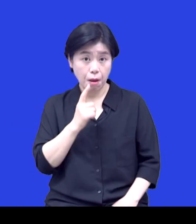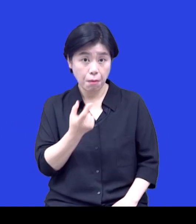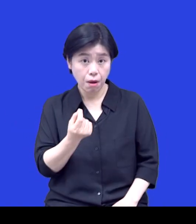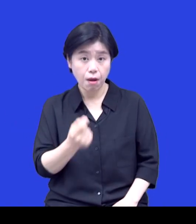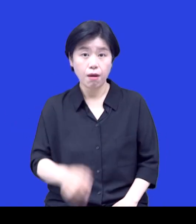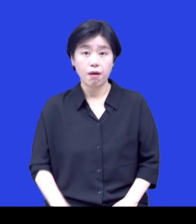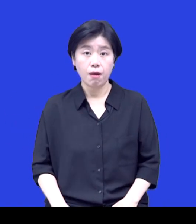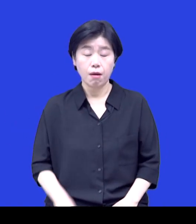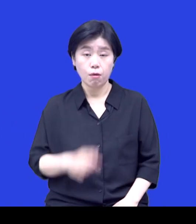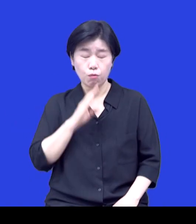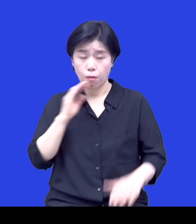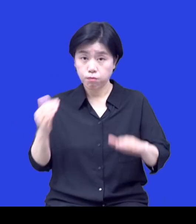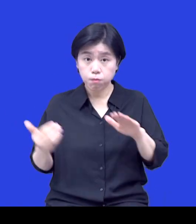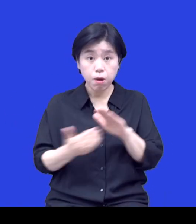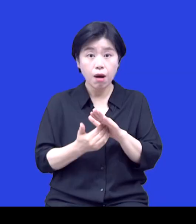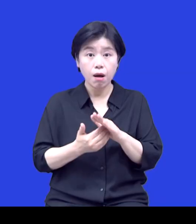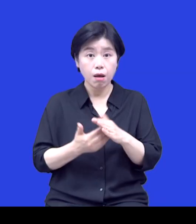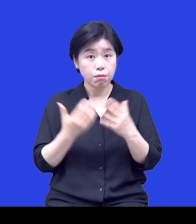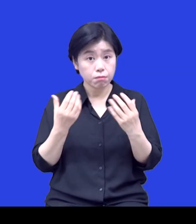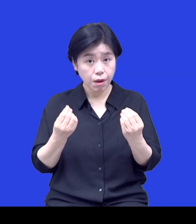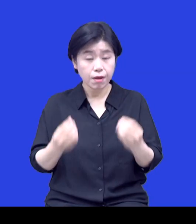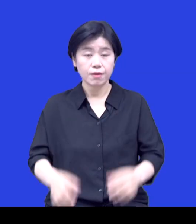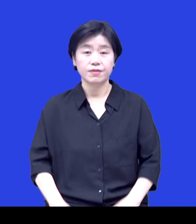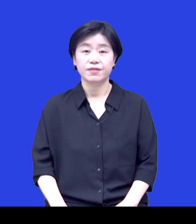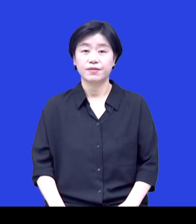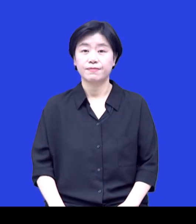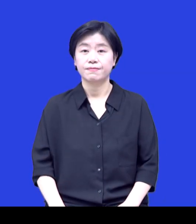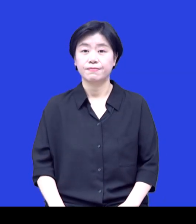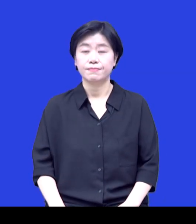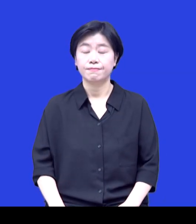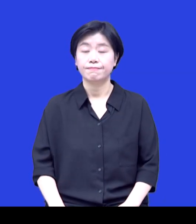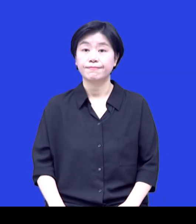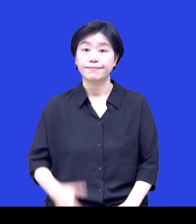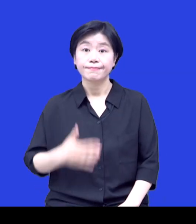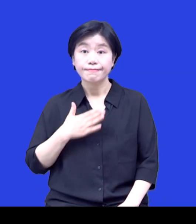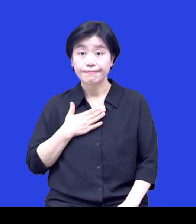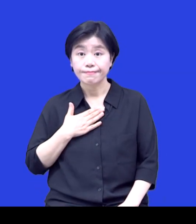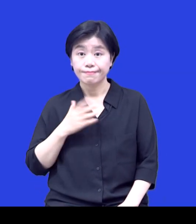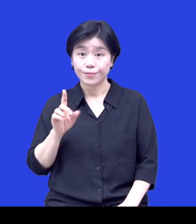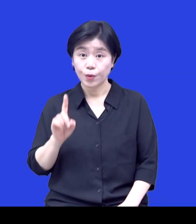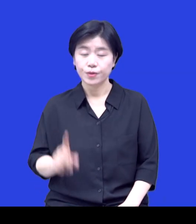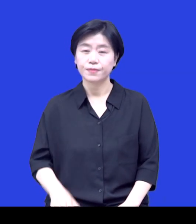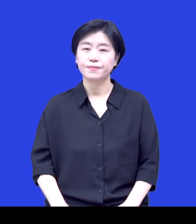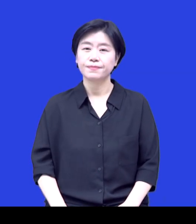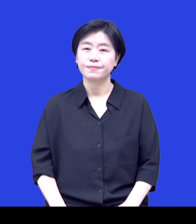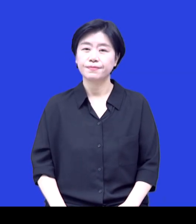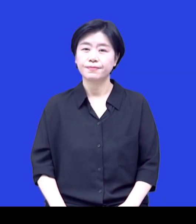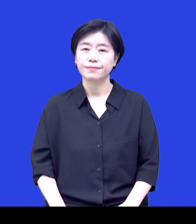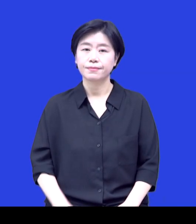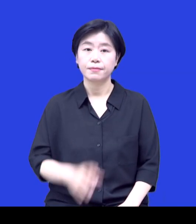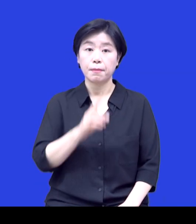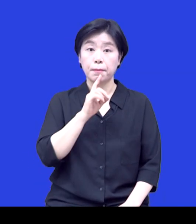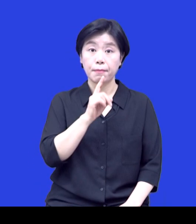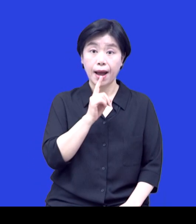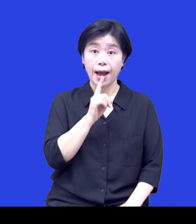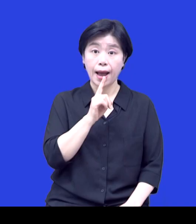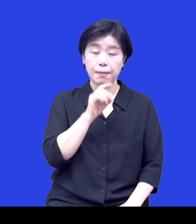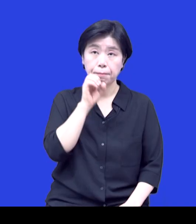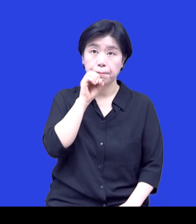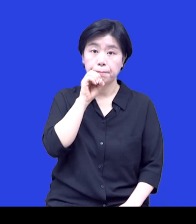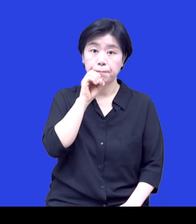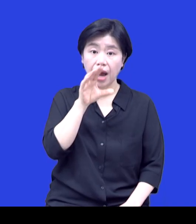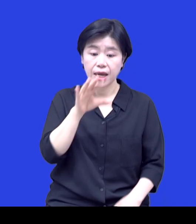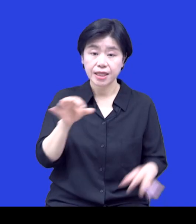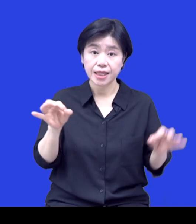정말 목사님 이렇게 다 이루어진 거예요? 말하는 대로? 저는 이제 이 말이 입에서